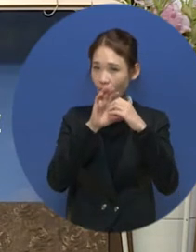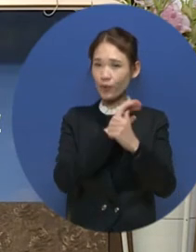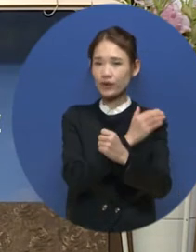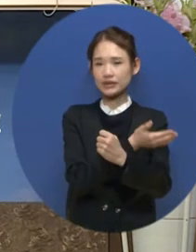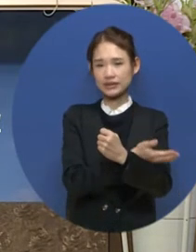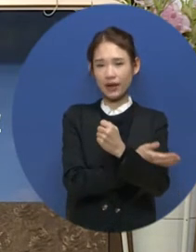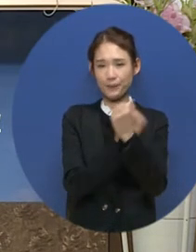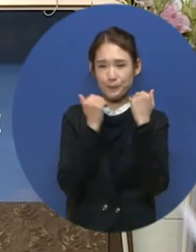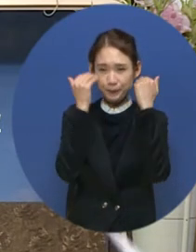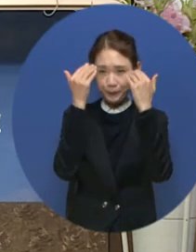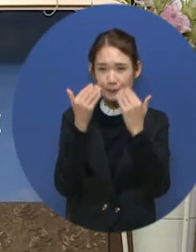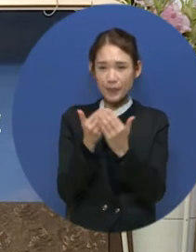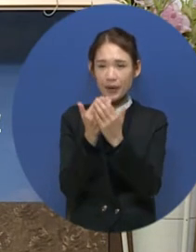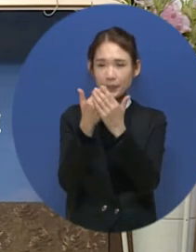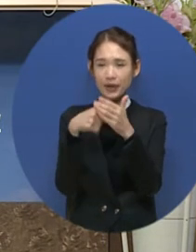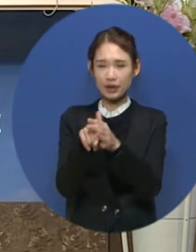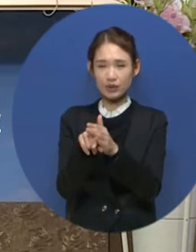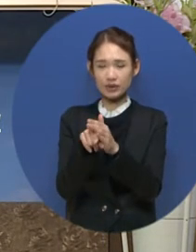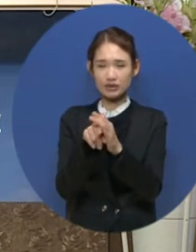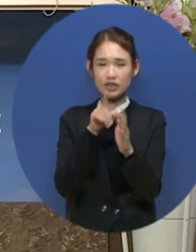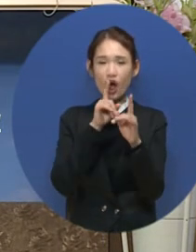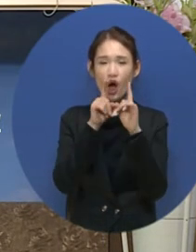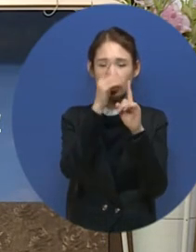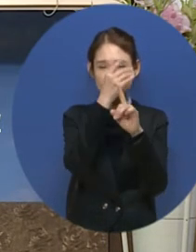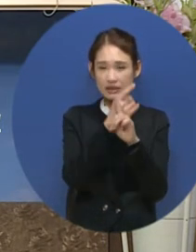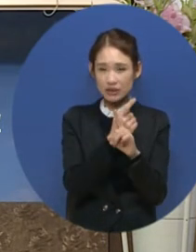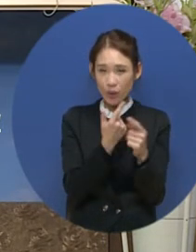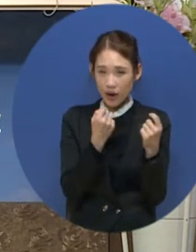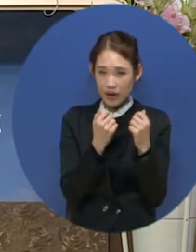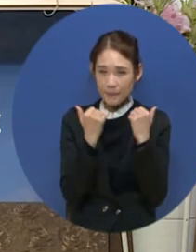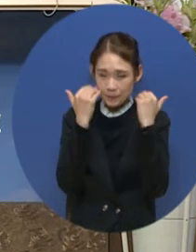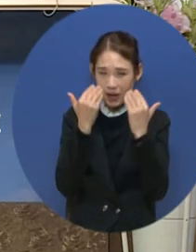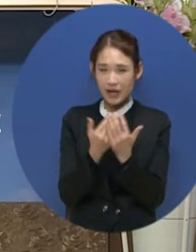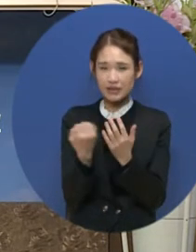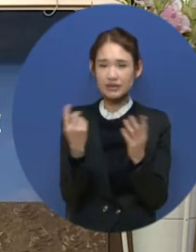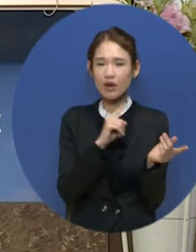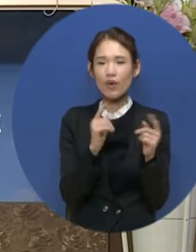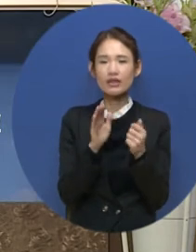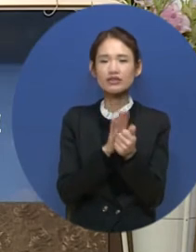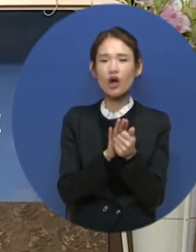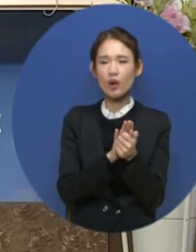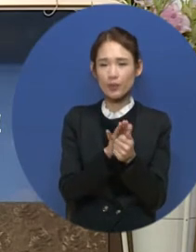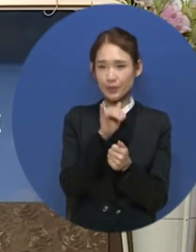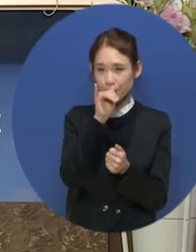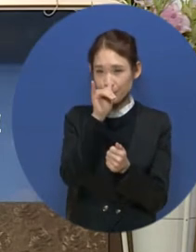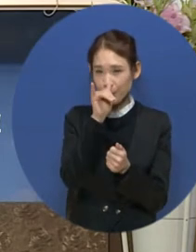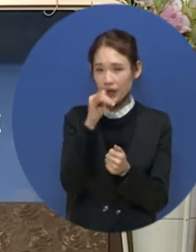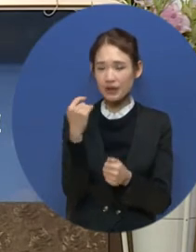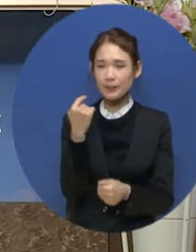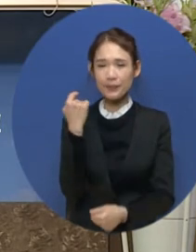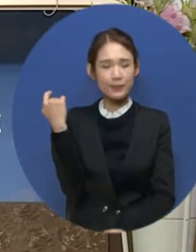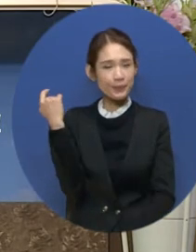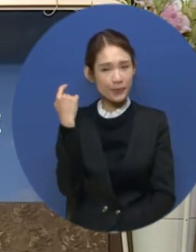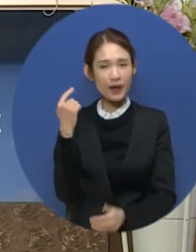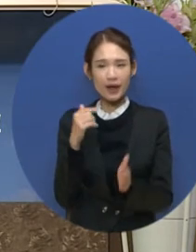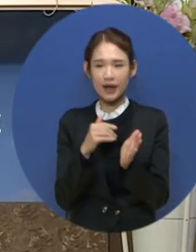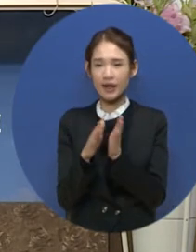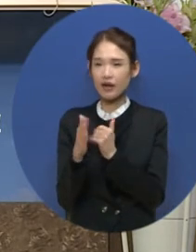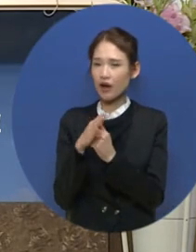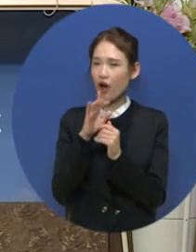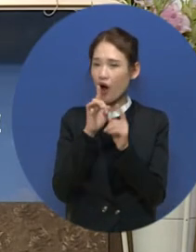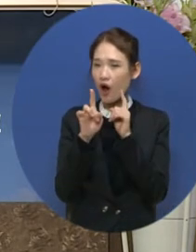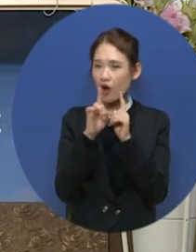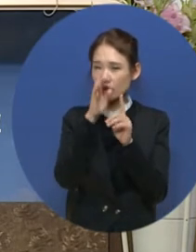향상을 위한 이 언어치료 와 같은 이런 발달 재활 서비스도 하고 계신다고 제가 알고 있습니다 이걸로